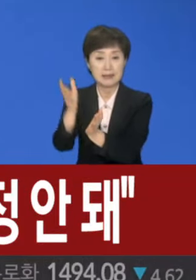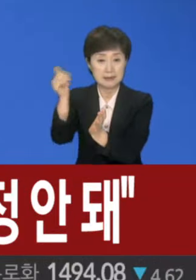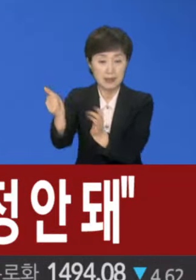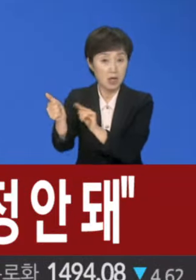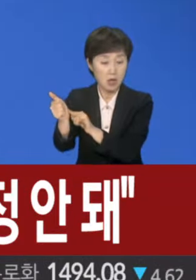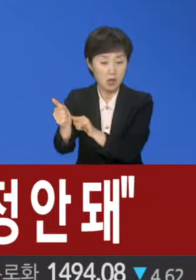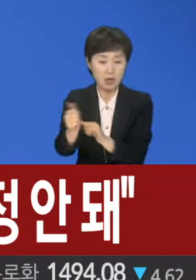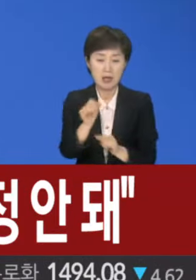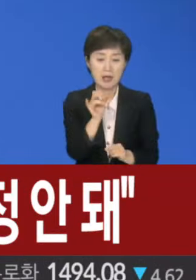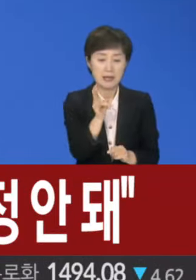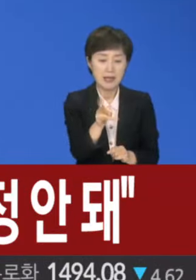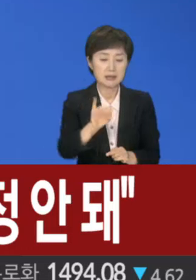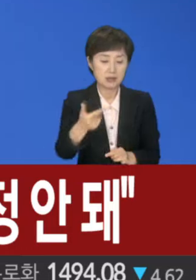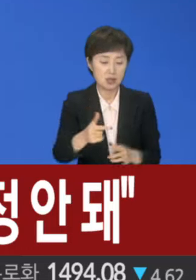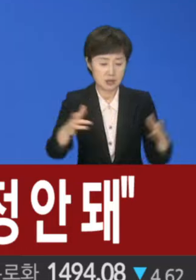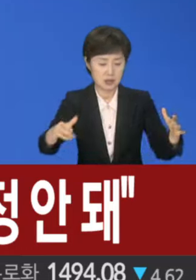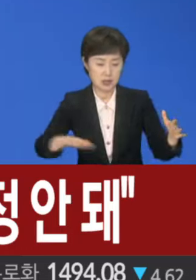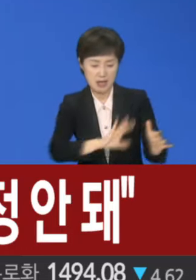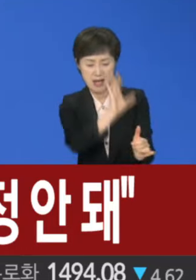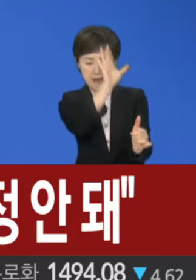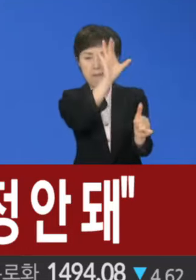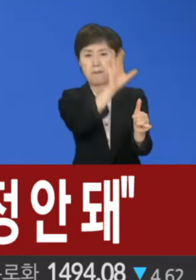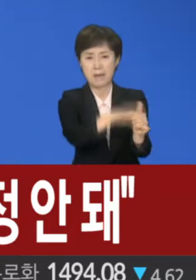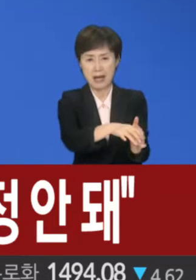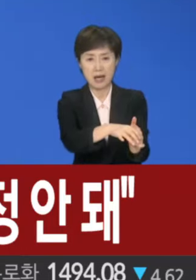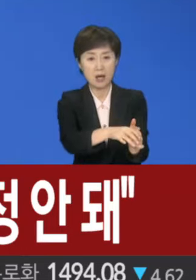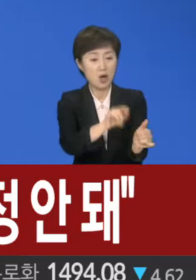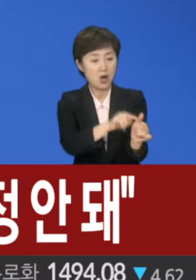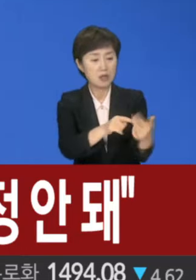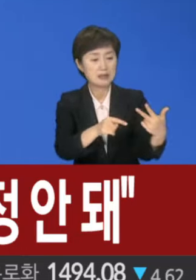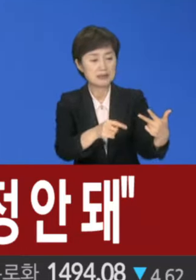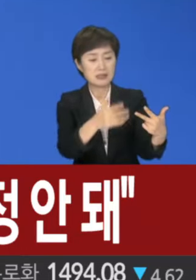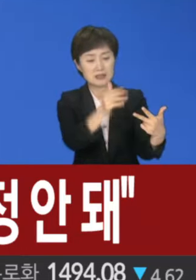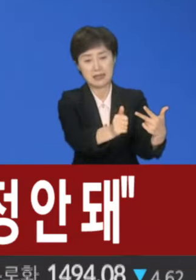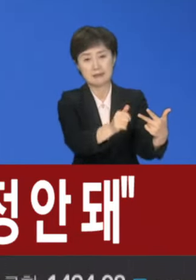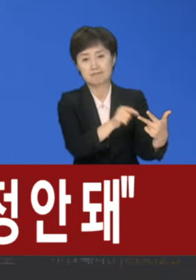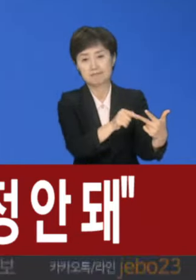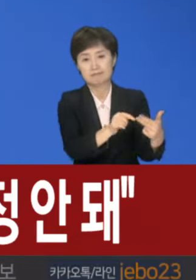지역을 할당해 7여단장의 책임하에 작전을 수행토록 하였으므로